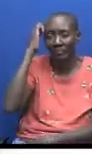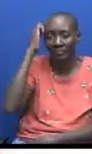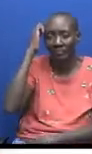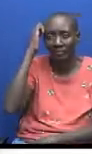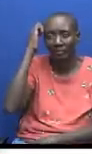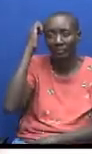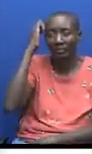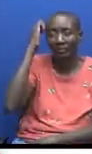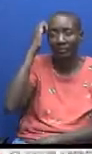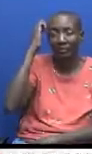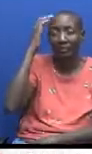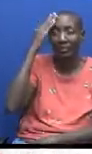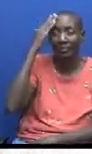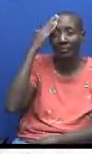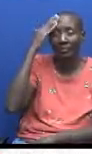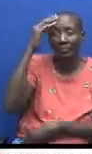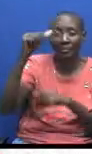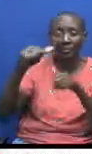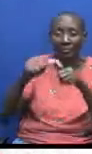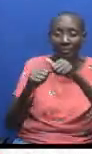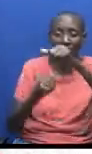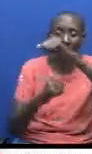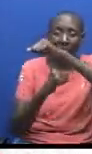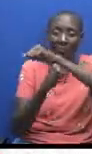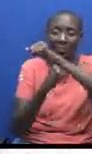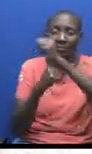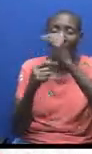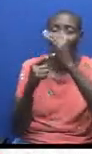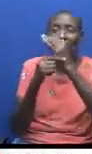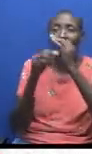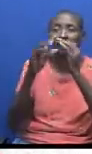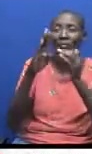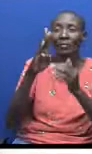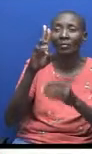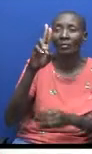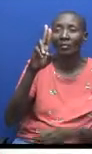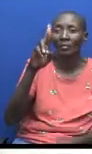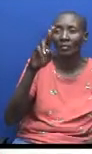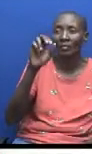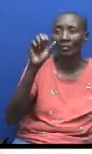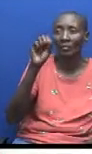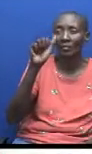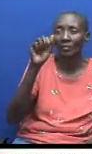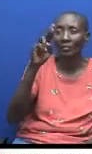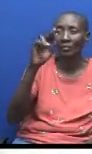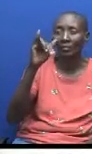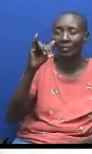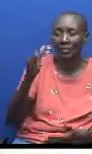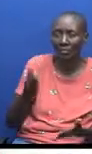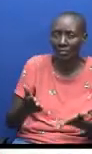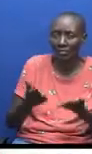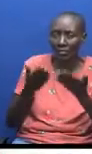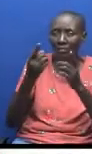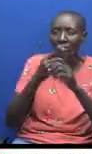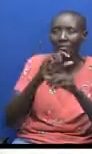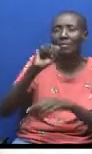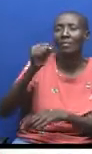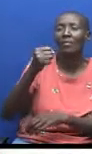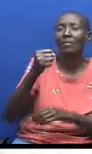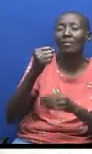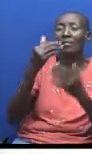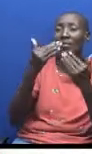Education tunajua mambo ya basari, si ni kweli? Basari tumeongeza kutoka 5000 mpaka 10000. Nataka niwaambie